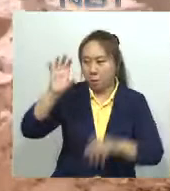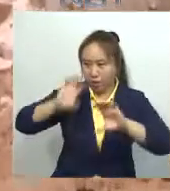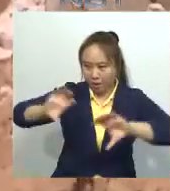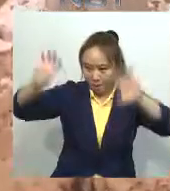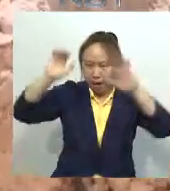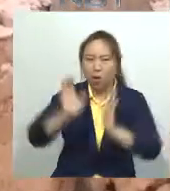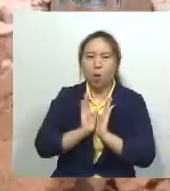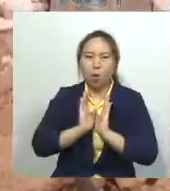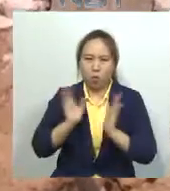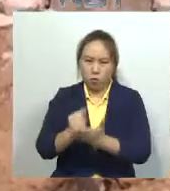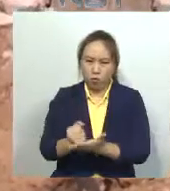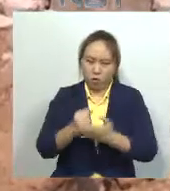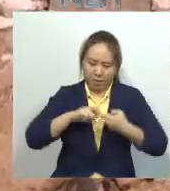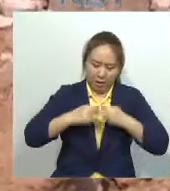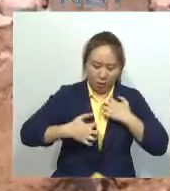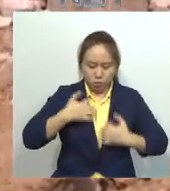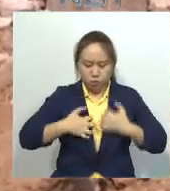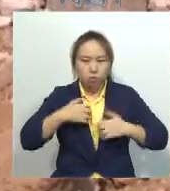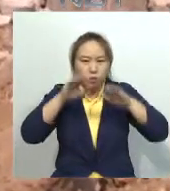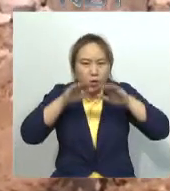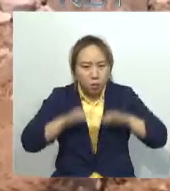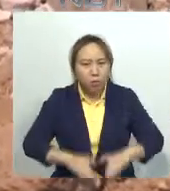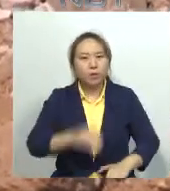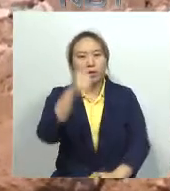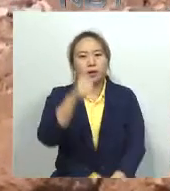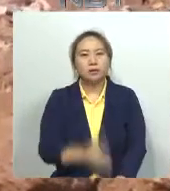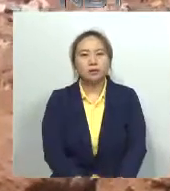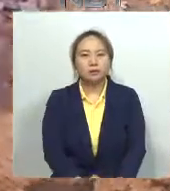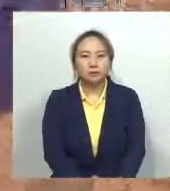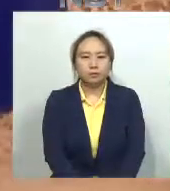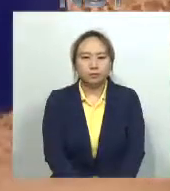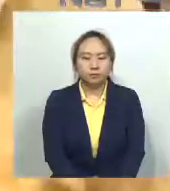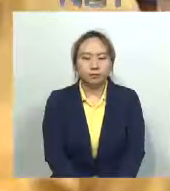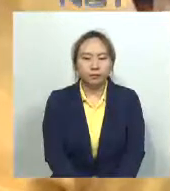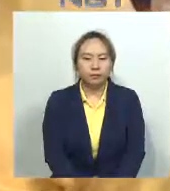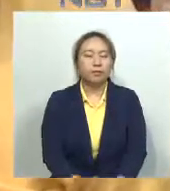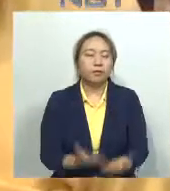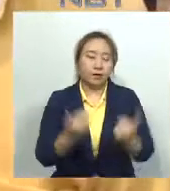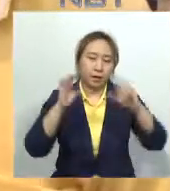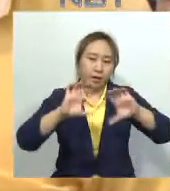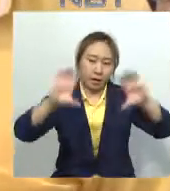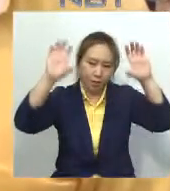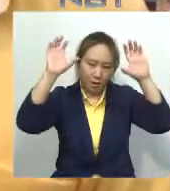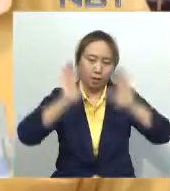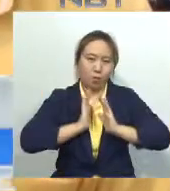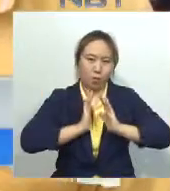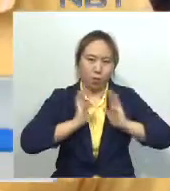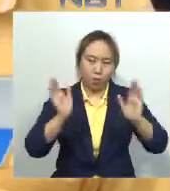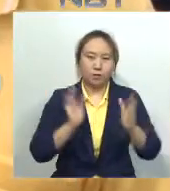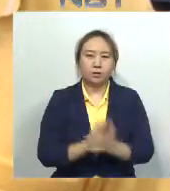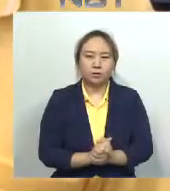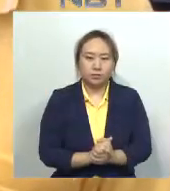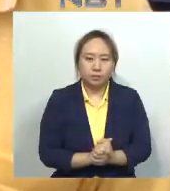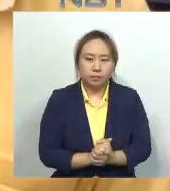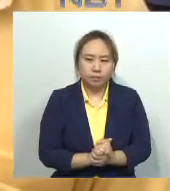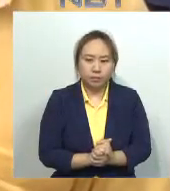ที่ช่วยลดความเดือดร้อนของพี่น้องเกษตรกรในพื้นที่ครับ คุณทางรัฐบาลนะครับเองมอบงบประ